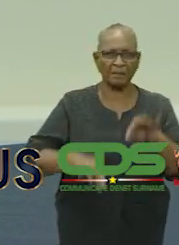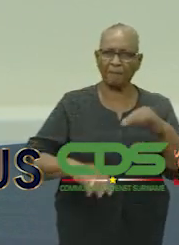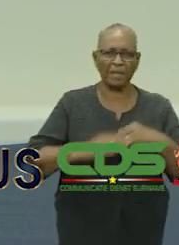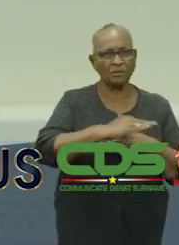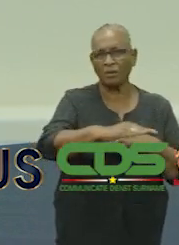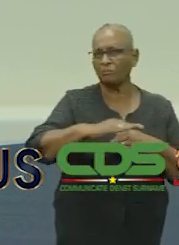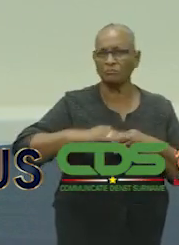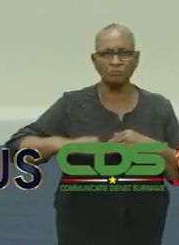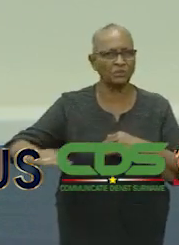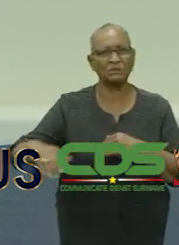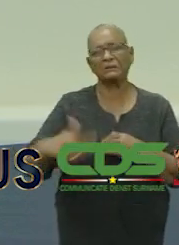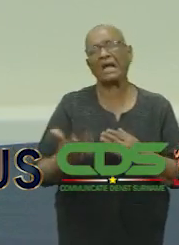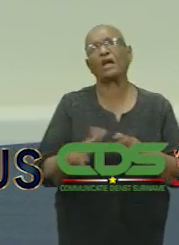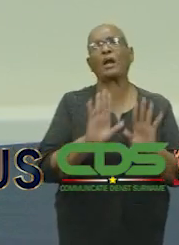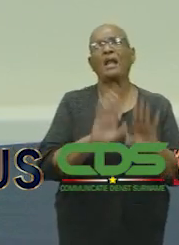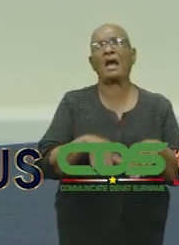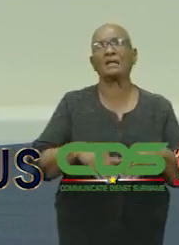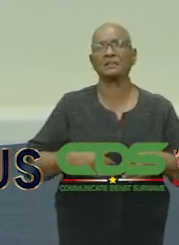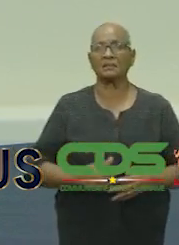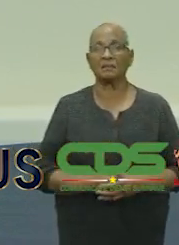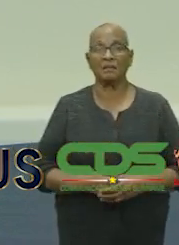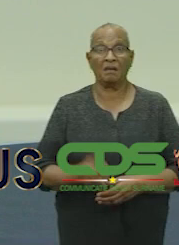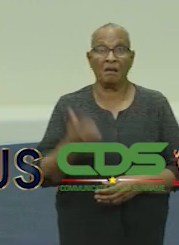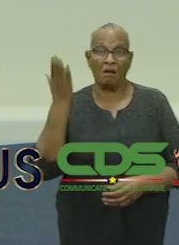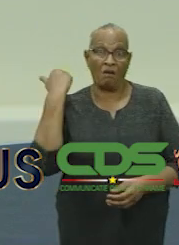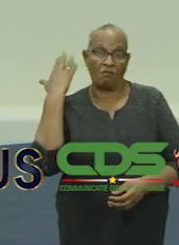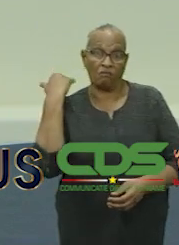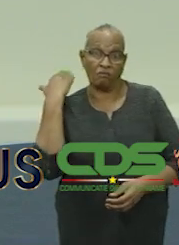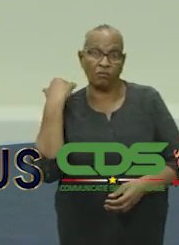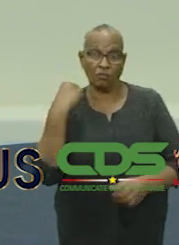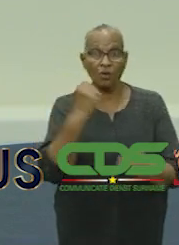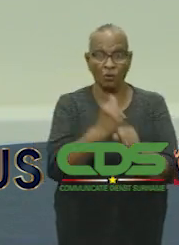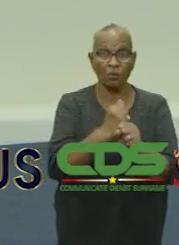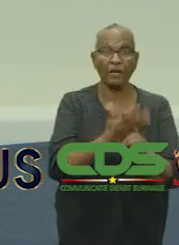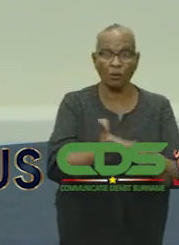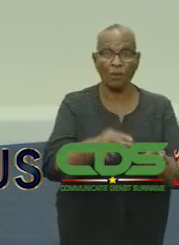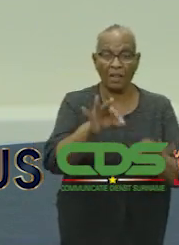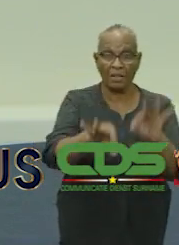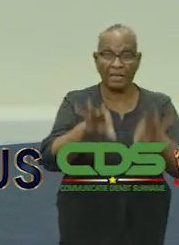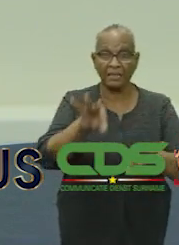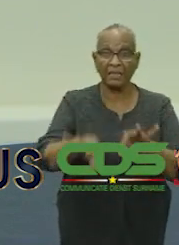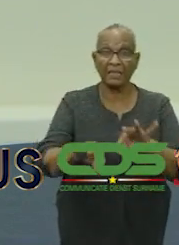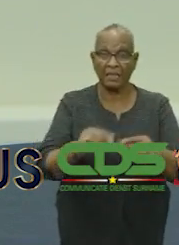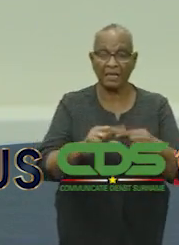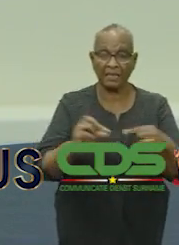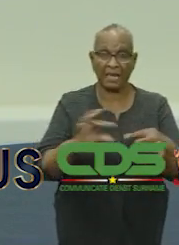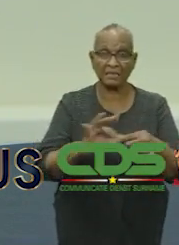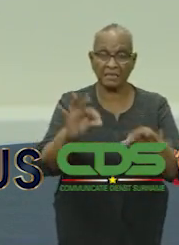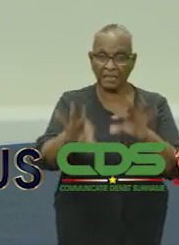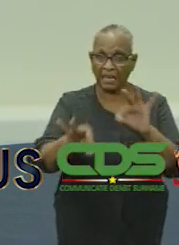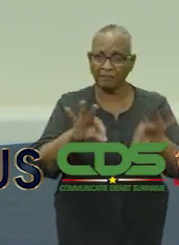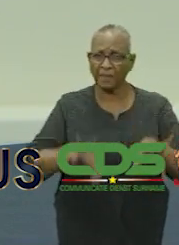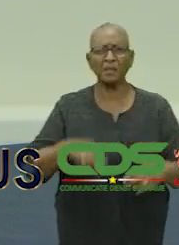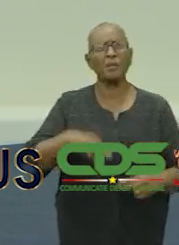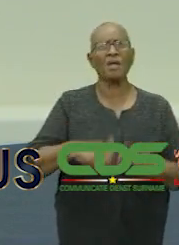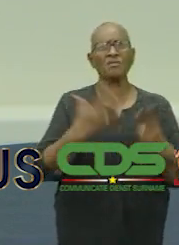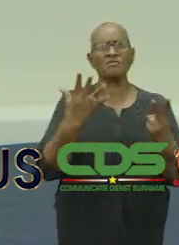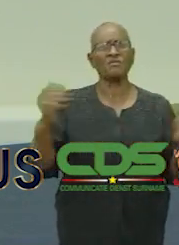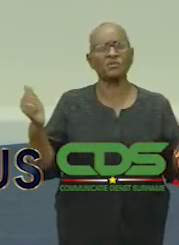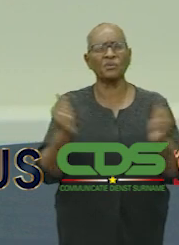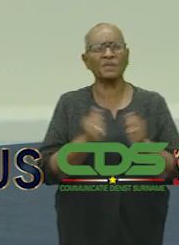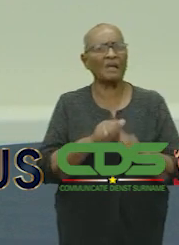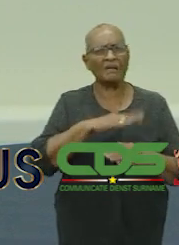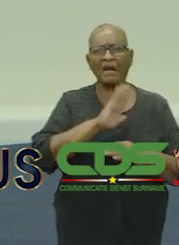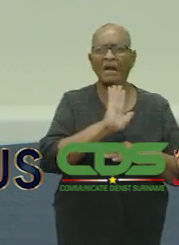ligt, braak ligt. Welke vroeger wel in productie waren, maar de laatste 10, 15, 20 jaren er een